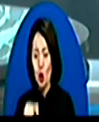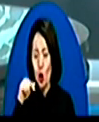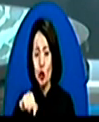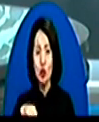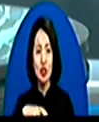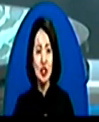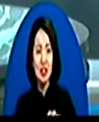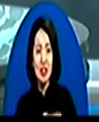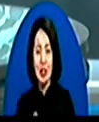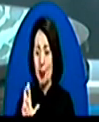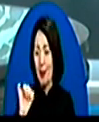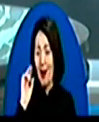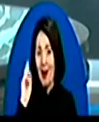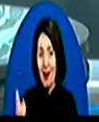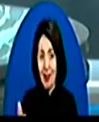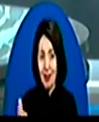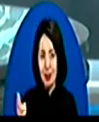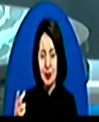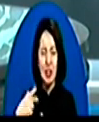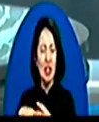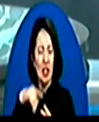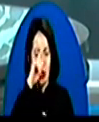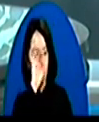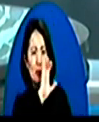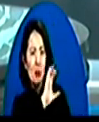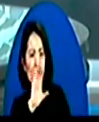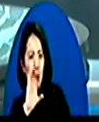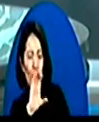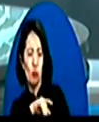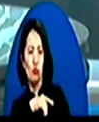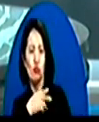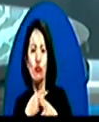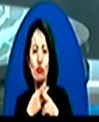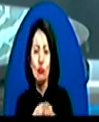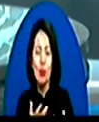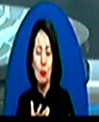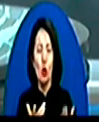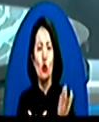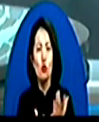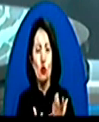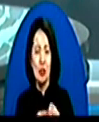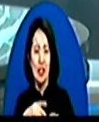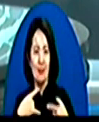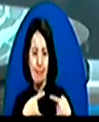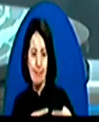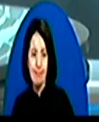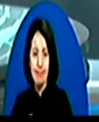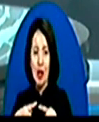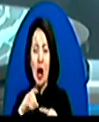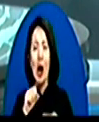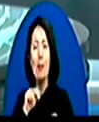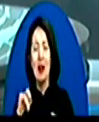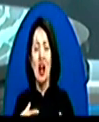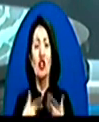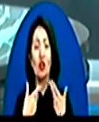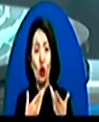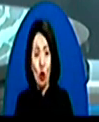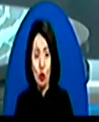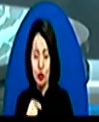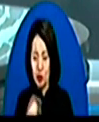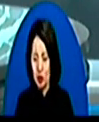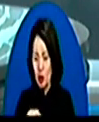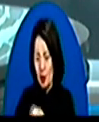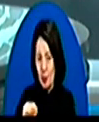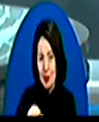Дэлхийн банк нас эрүүл мэндийн байгууллагуудад суурин дижитал эрэнтгийн аппарат үйлчилгээг өглөө коронавирусын халдвараас урьдчилан сэргийлэх хариу арга хэмжээ авах бэлэн байдлыг хангах